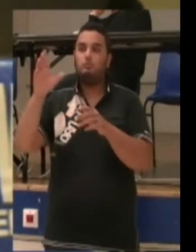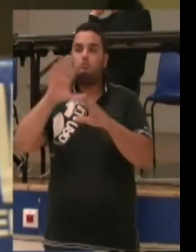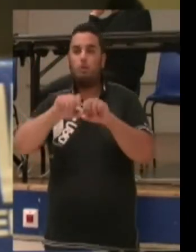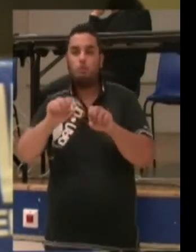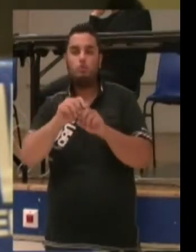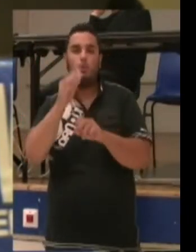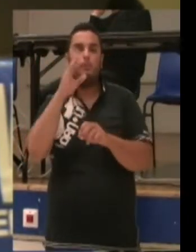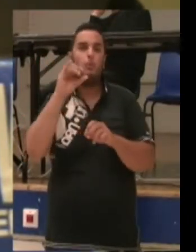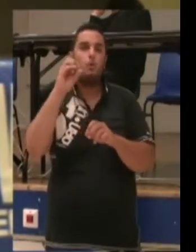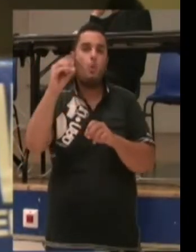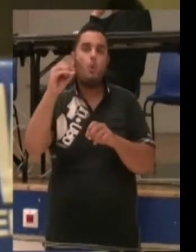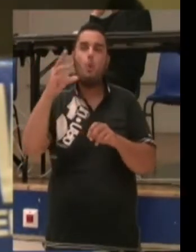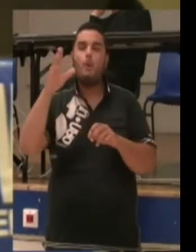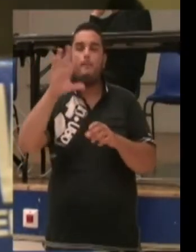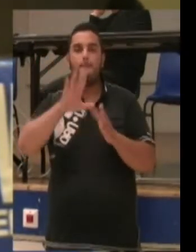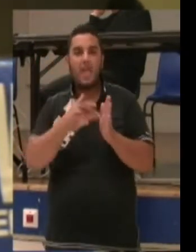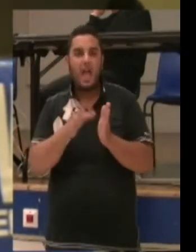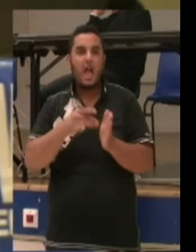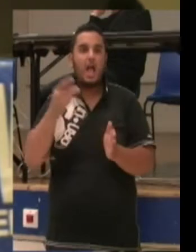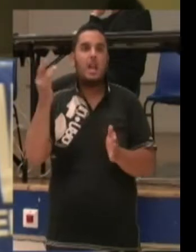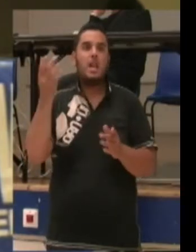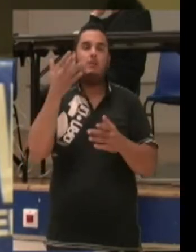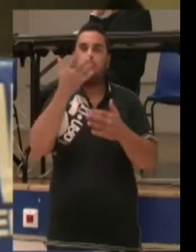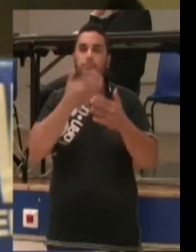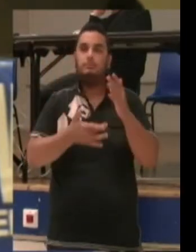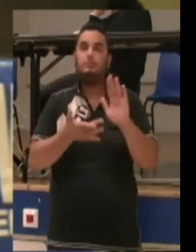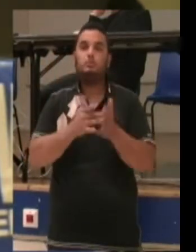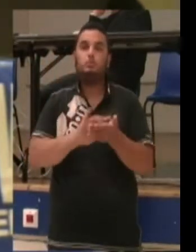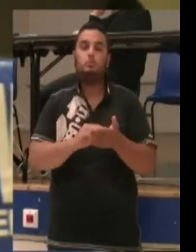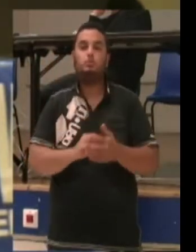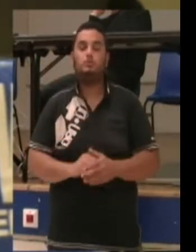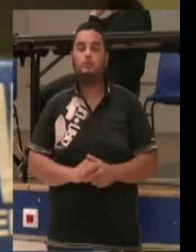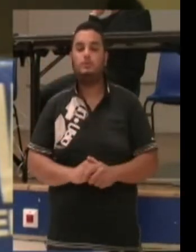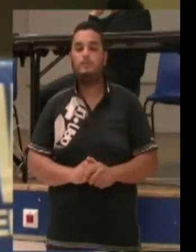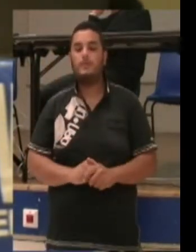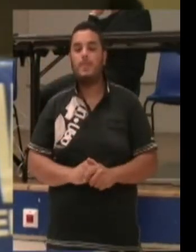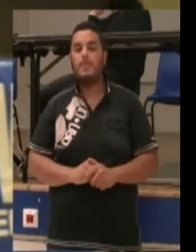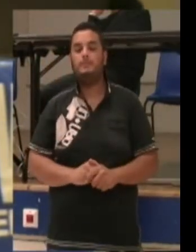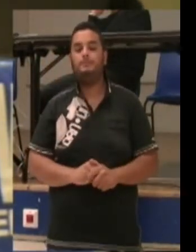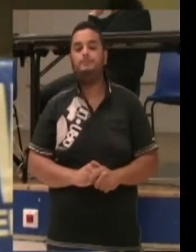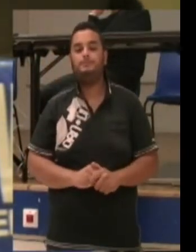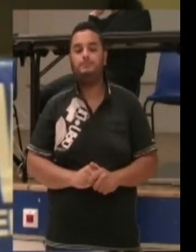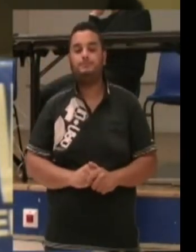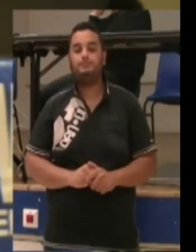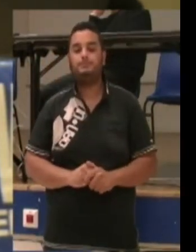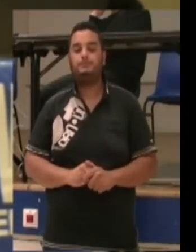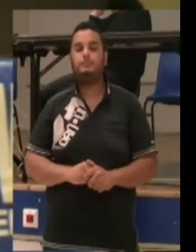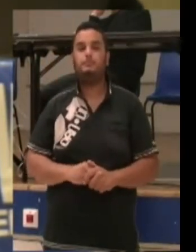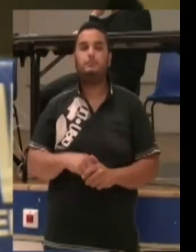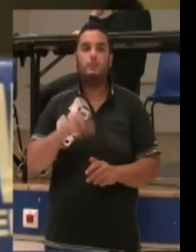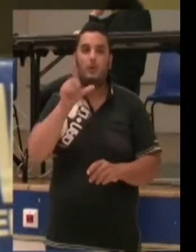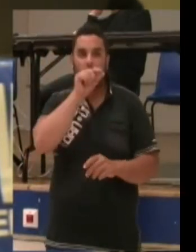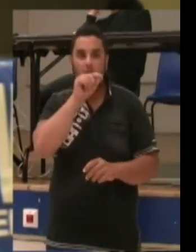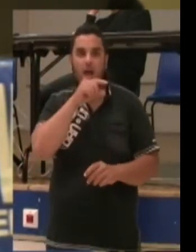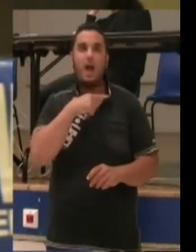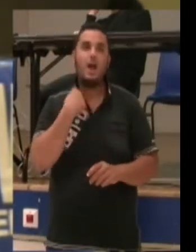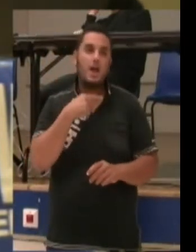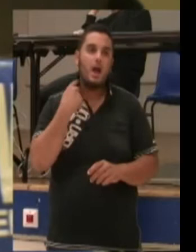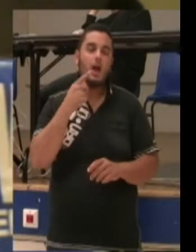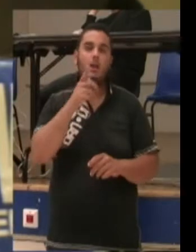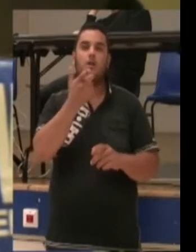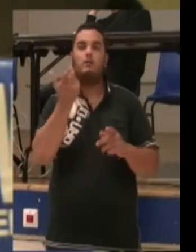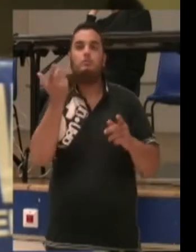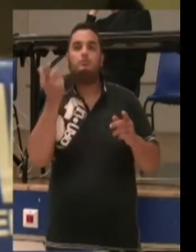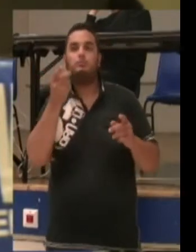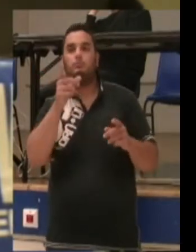bio, du miel, vous allez le voir. Et également, ils ont une filière de volailles halal,